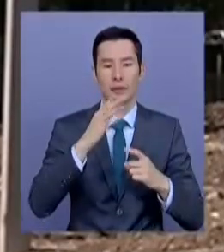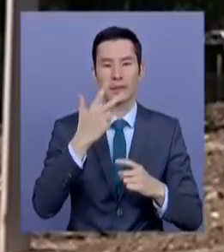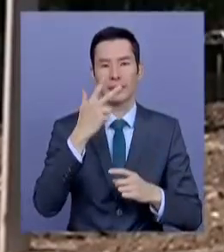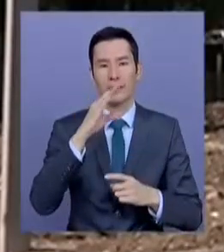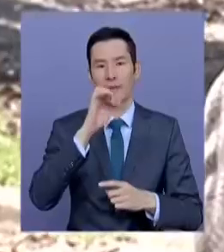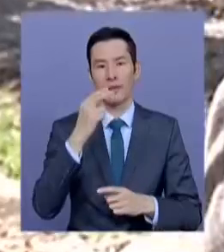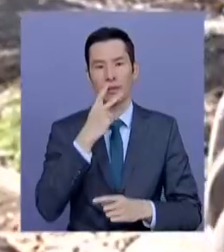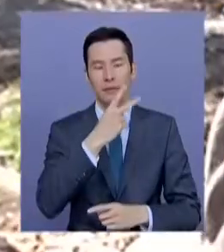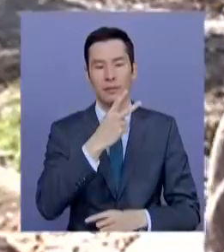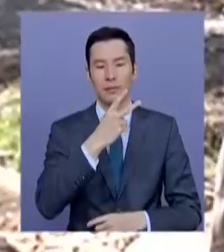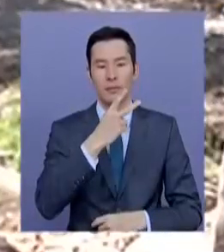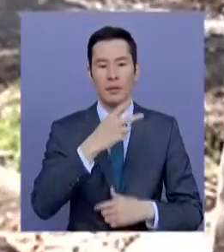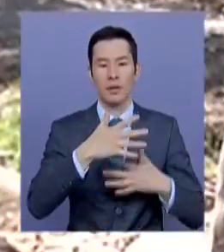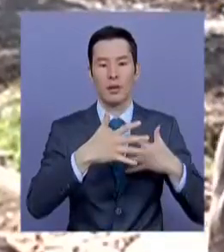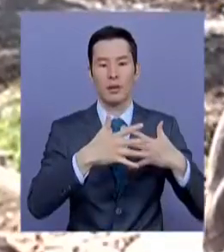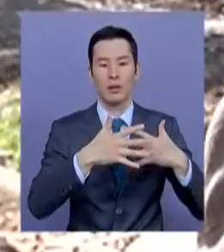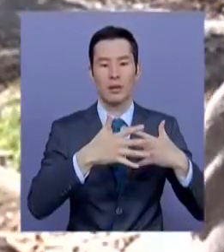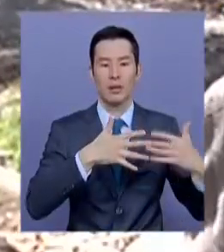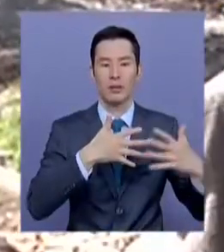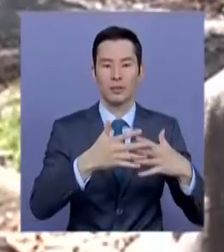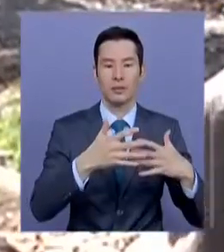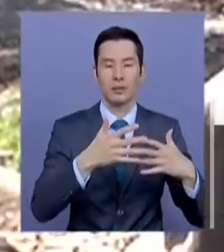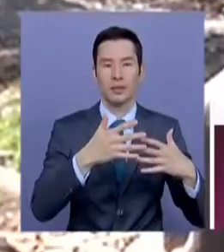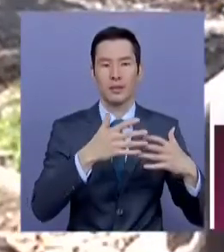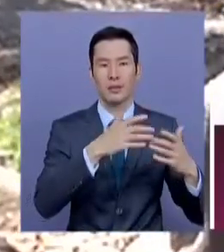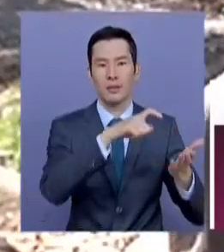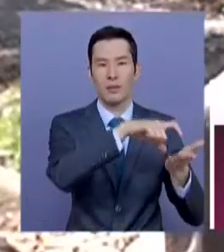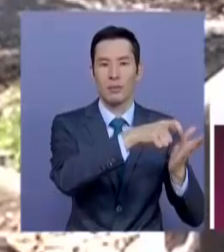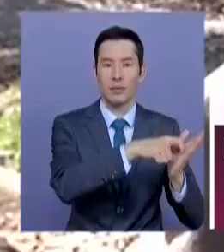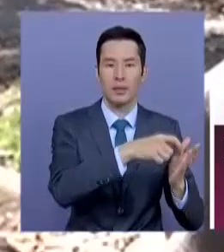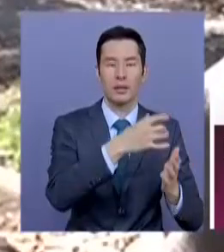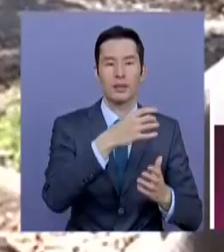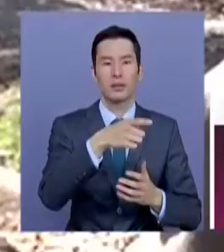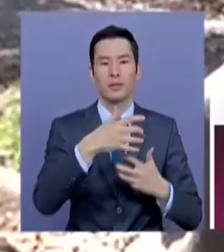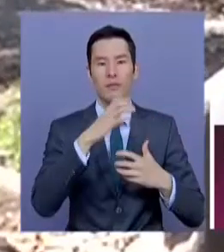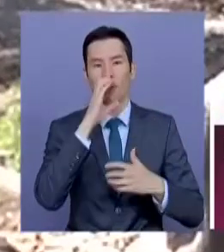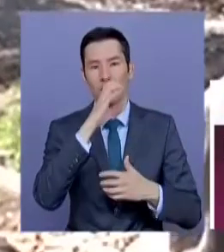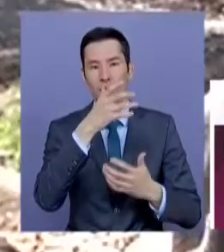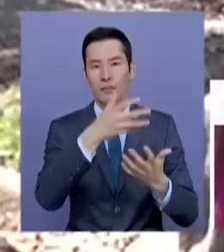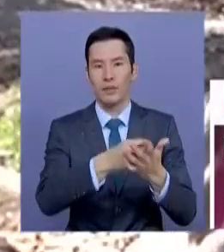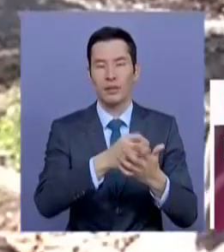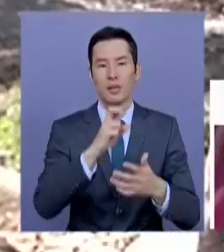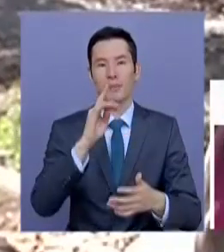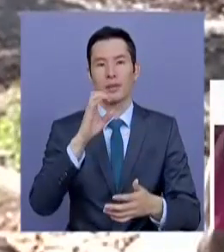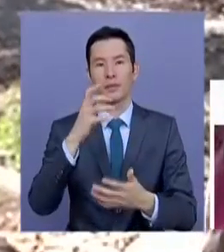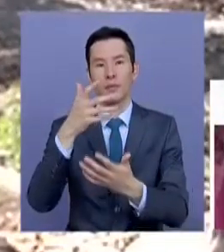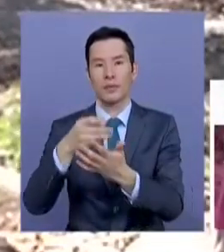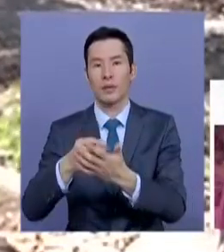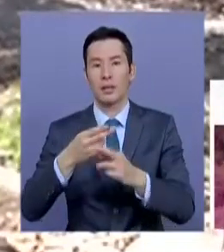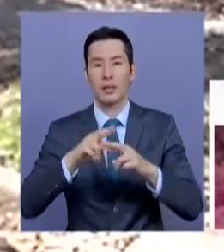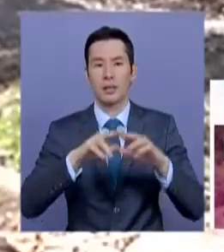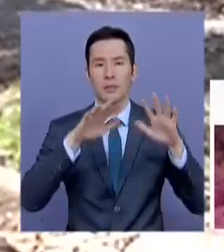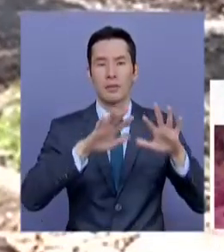алады. Аю мен қасқырдың үйжайлары ағашпен қапталады. Барынша және де бұл